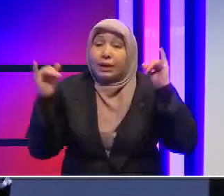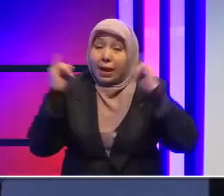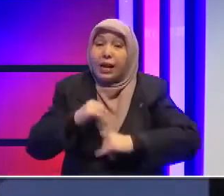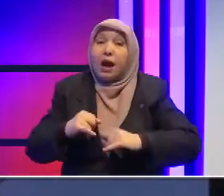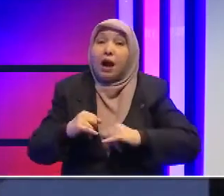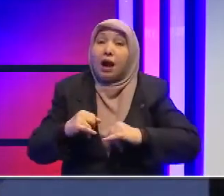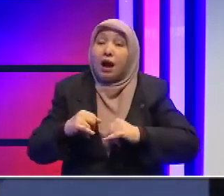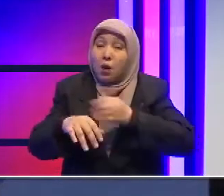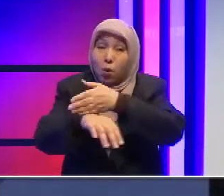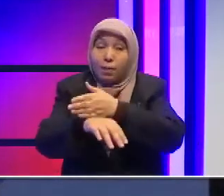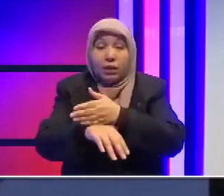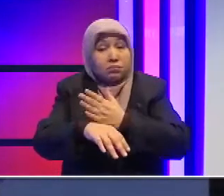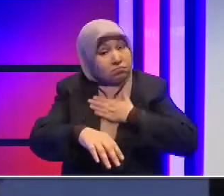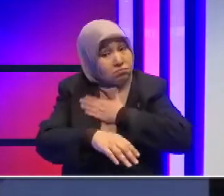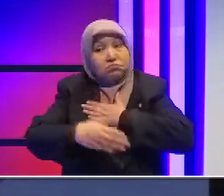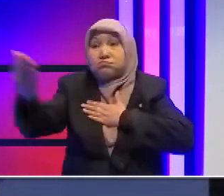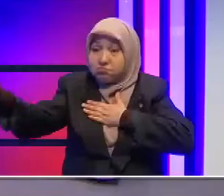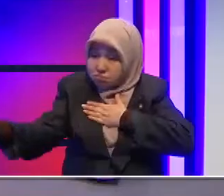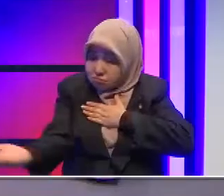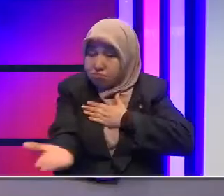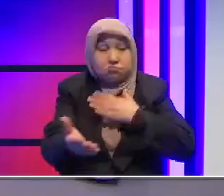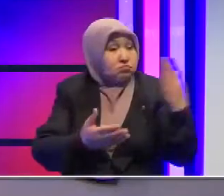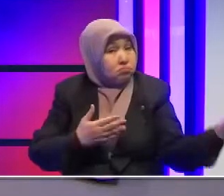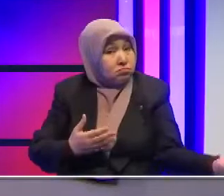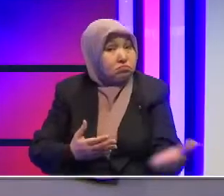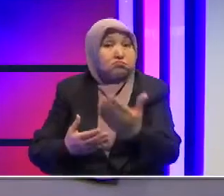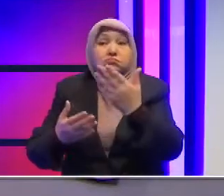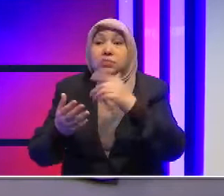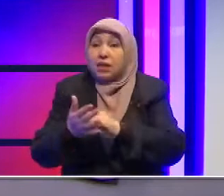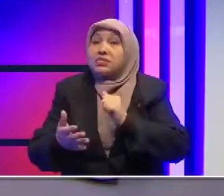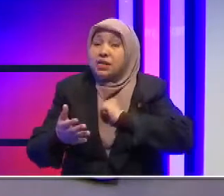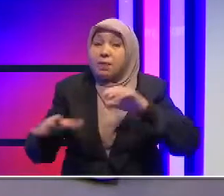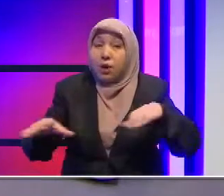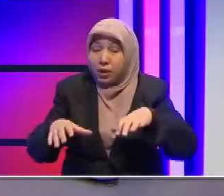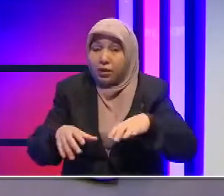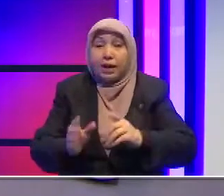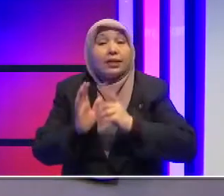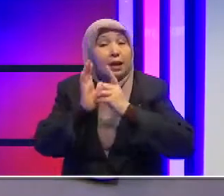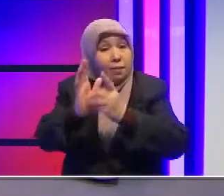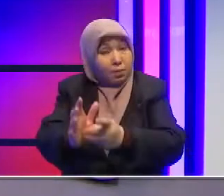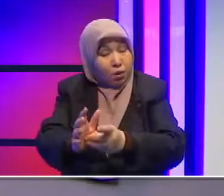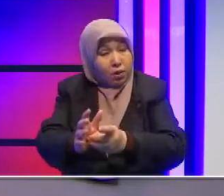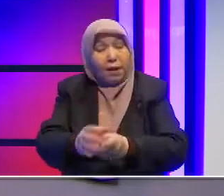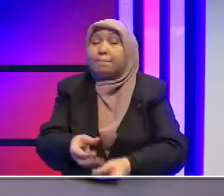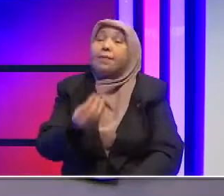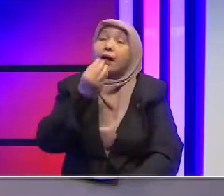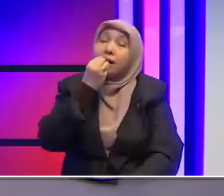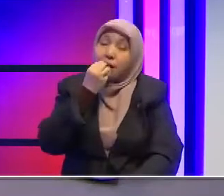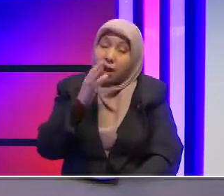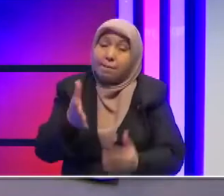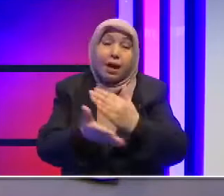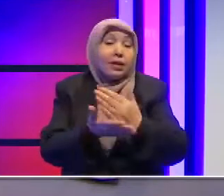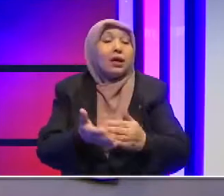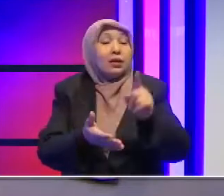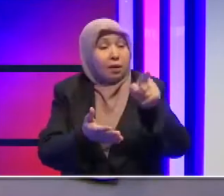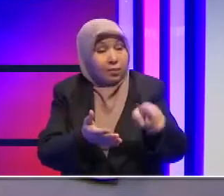korban, makan. Silakan makan. Siapa yang melakukan ibadah korban, hatta dia yang telah menginfakkan wangnya pun, Allah kata makanlah daripada bahagian